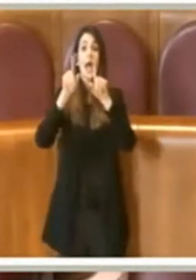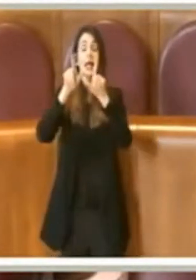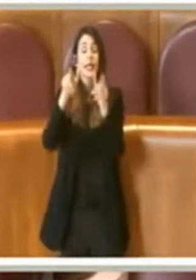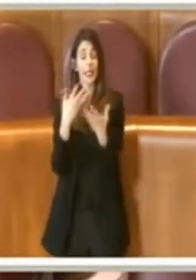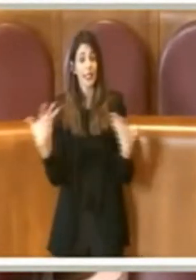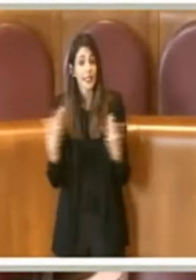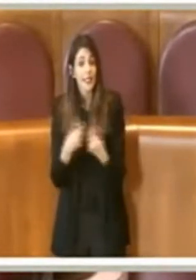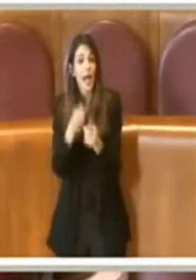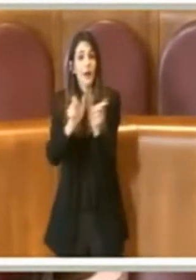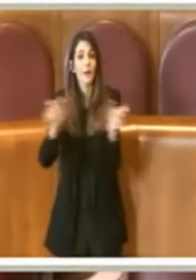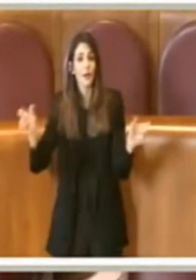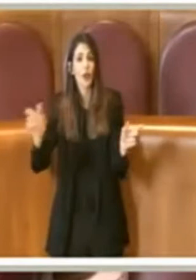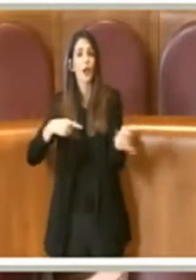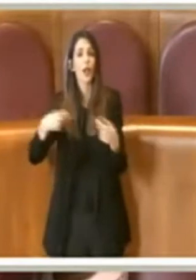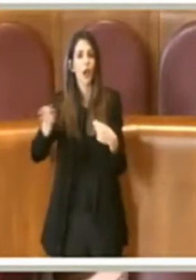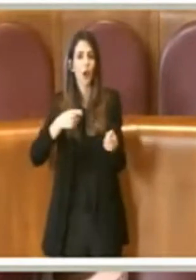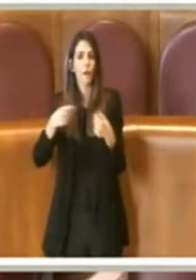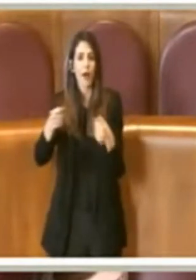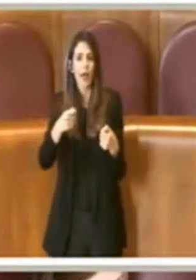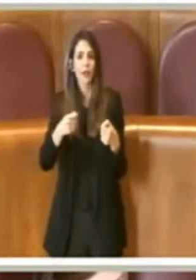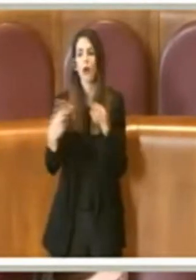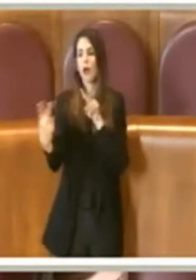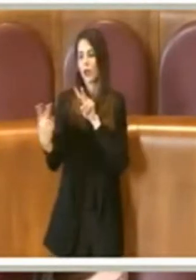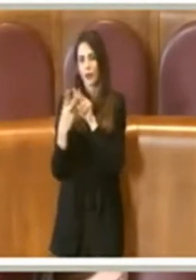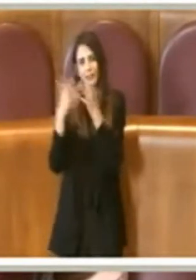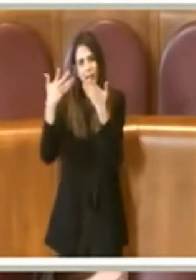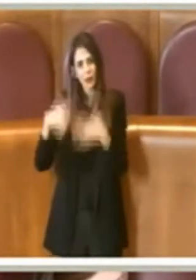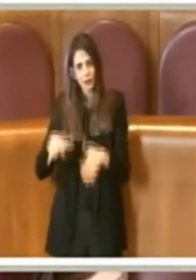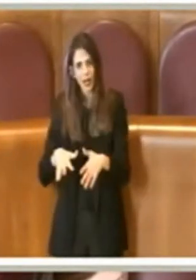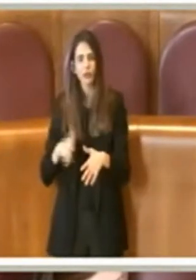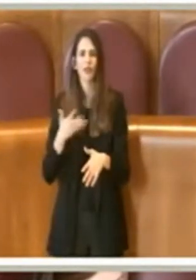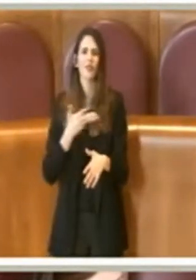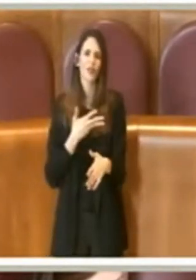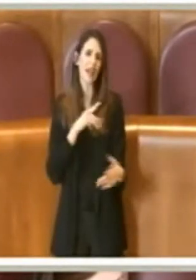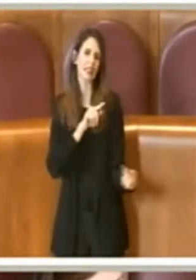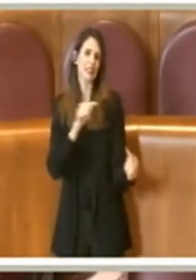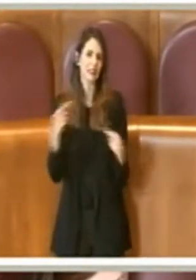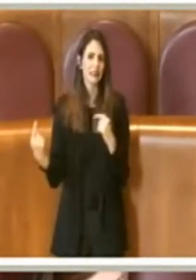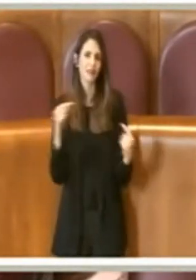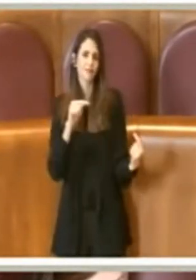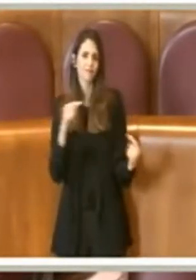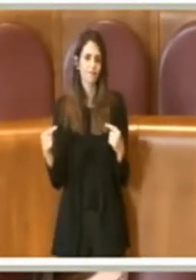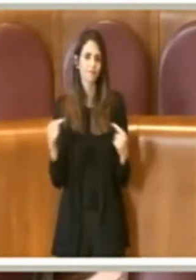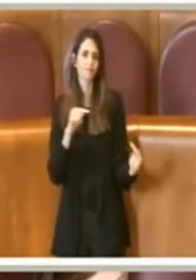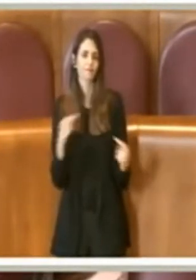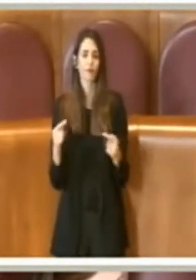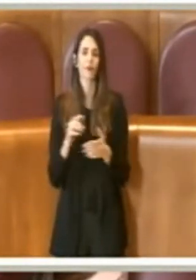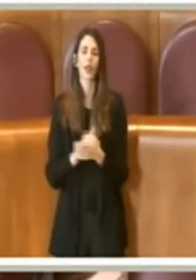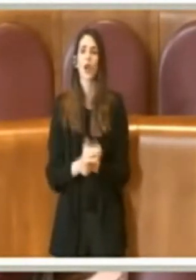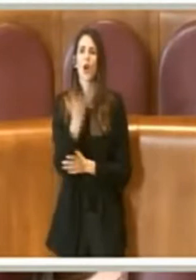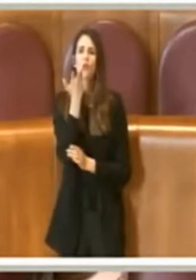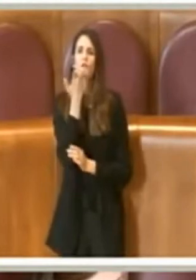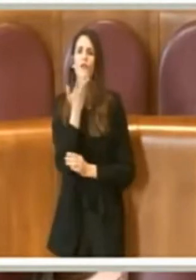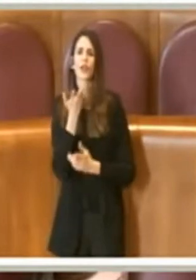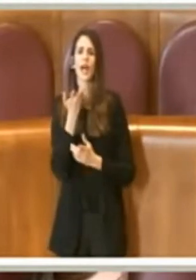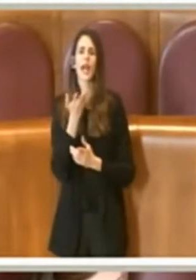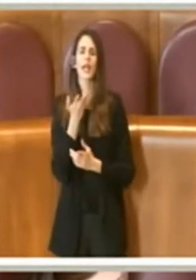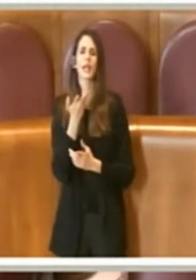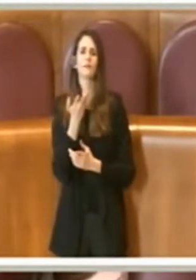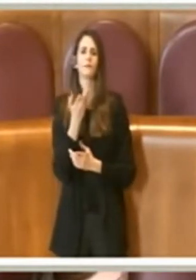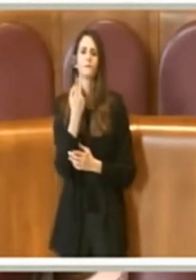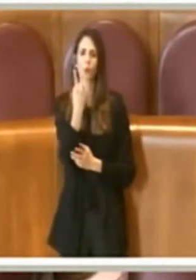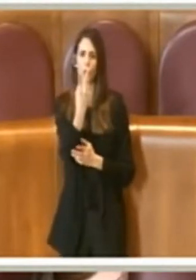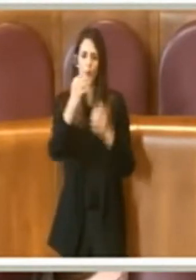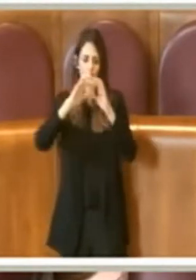un dialogo che è già stato avviato da tempo sulla materia e distinguiamo due aspetti distinti. Uno